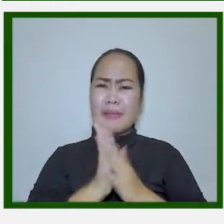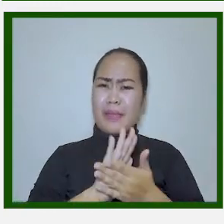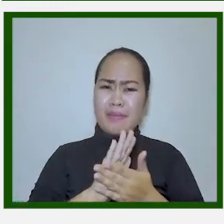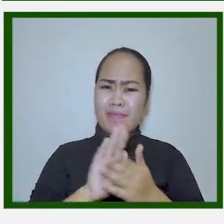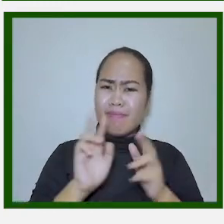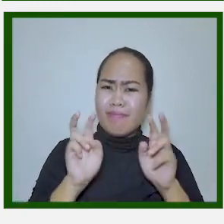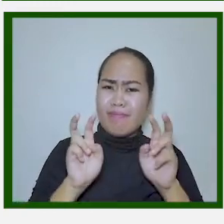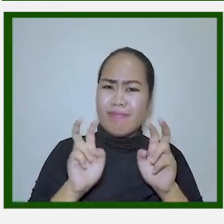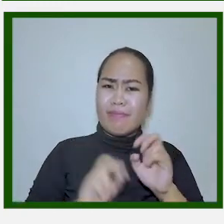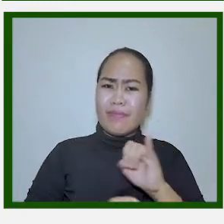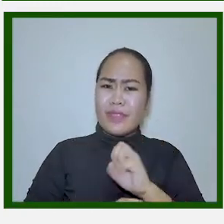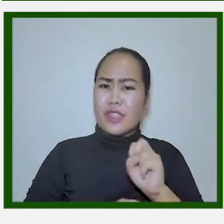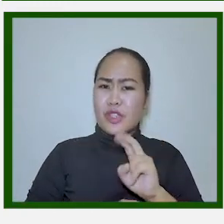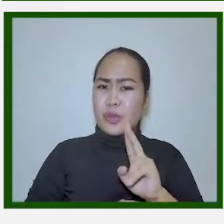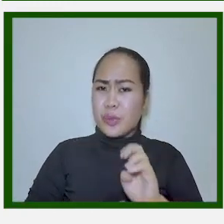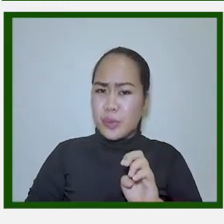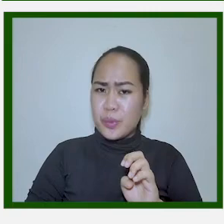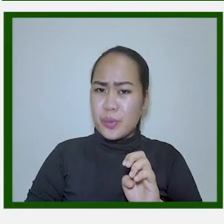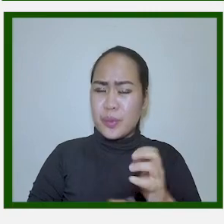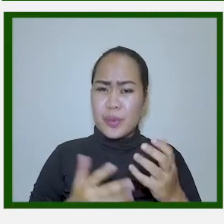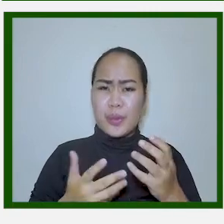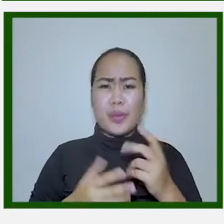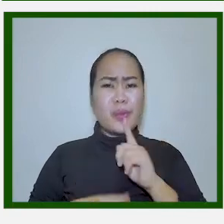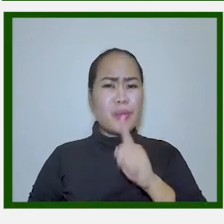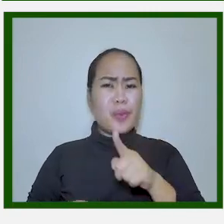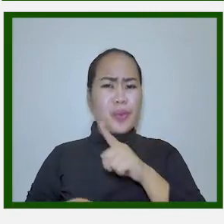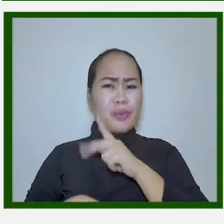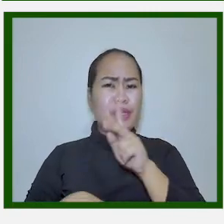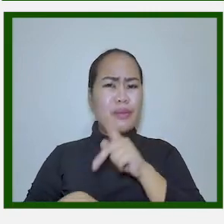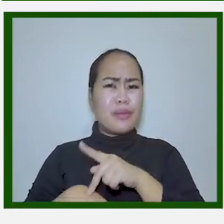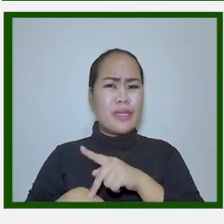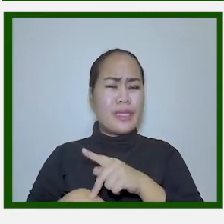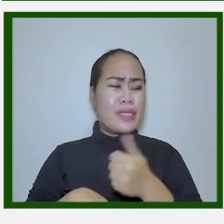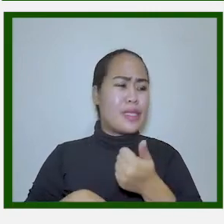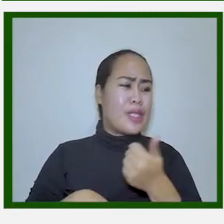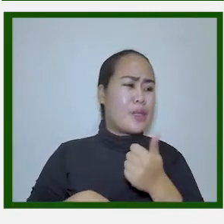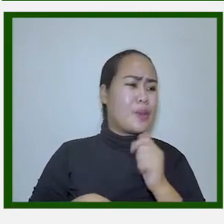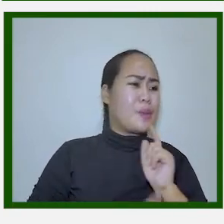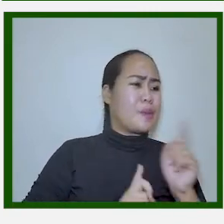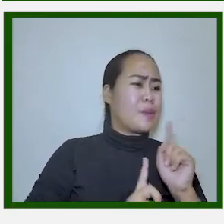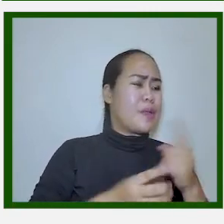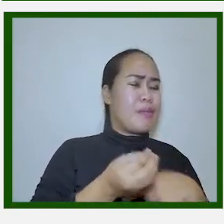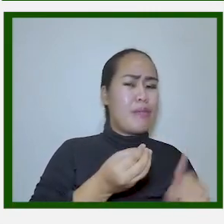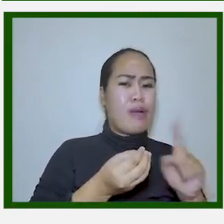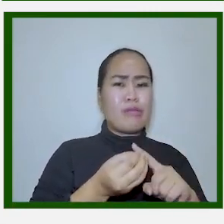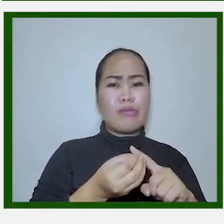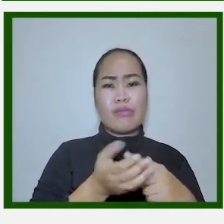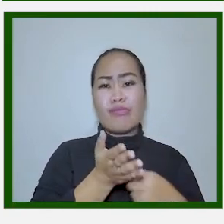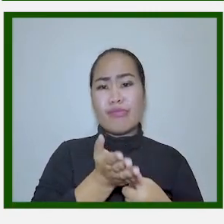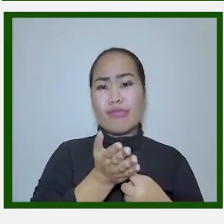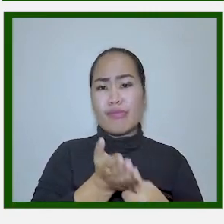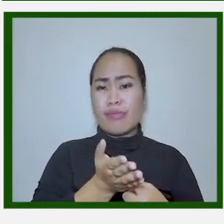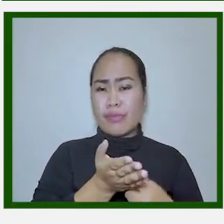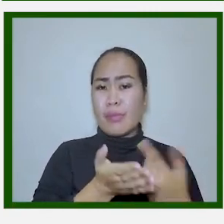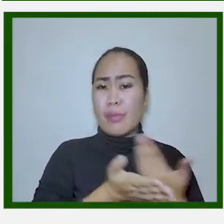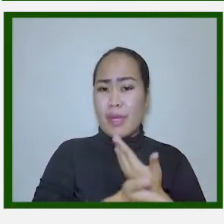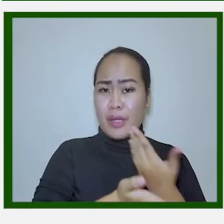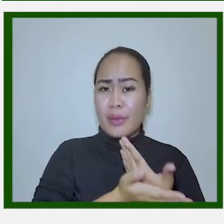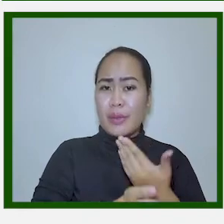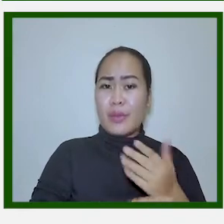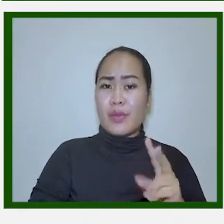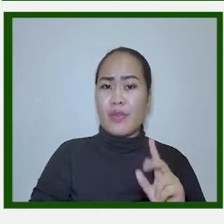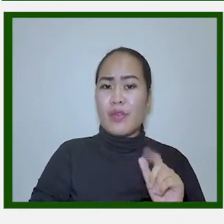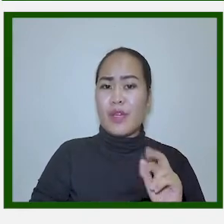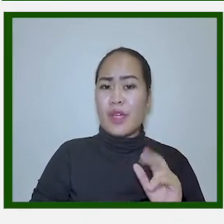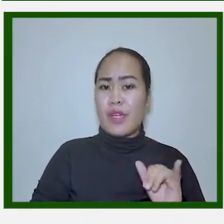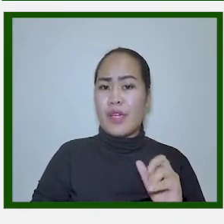bagong variant dito, face shield pa rin, no. Pero bottom line, no, let's protect ourselves, 'di ba? Self-protection,